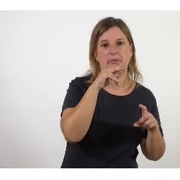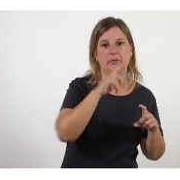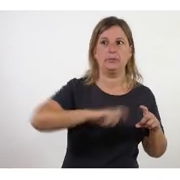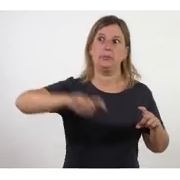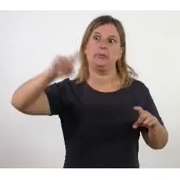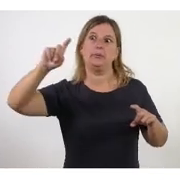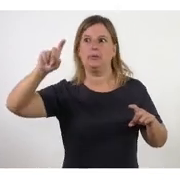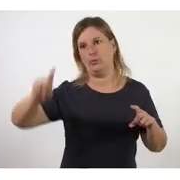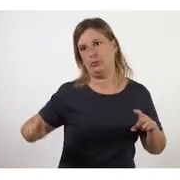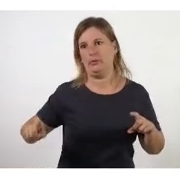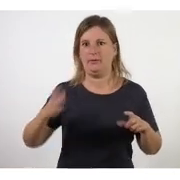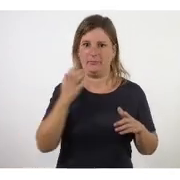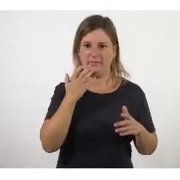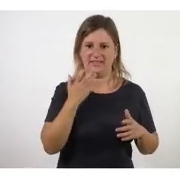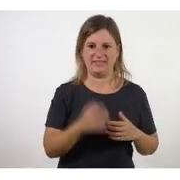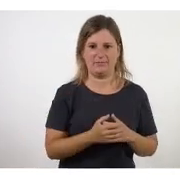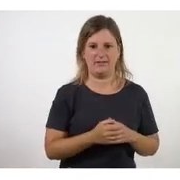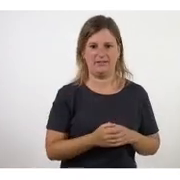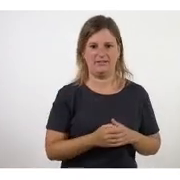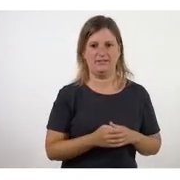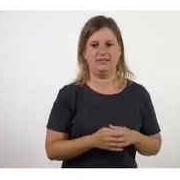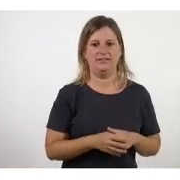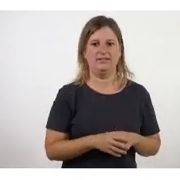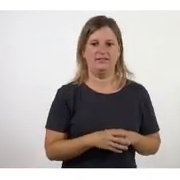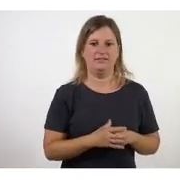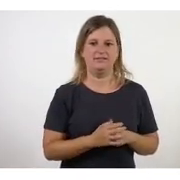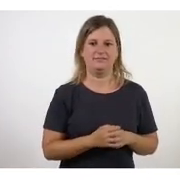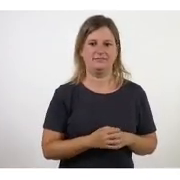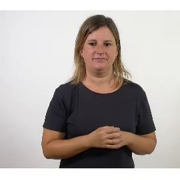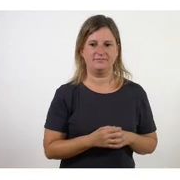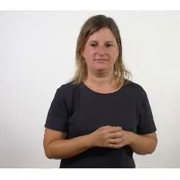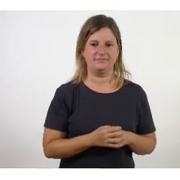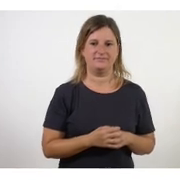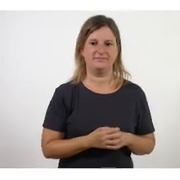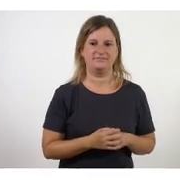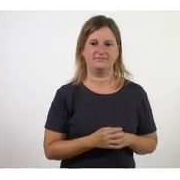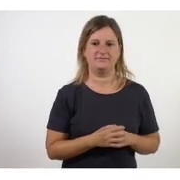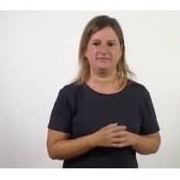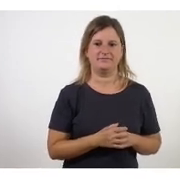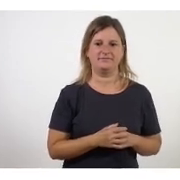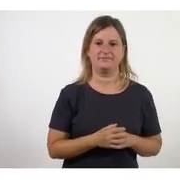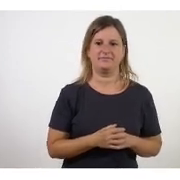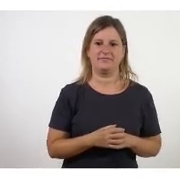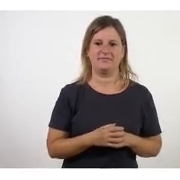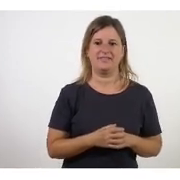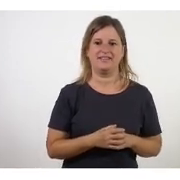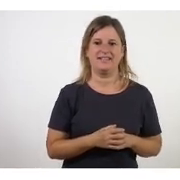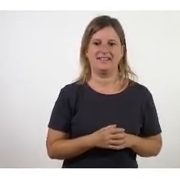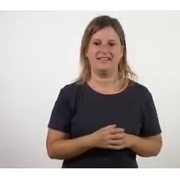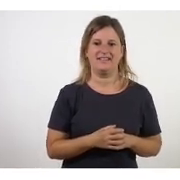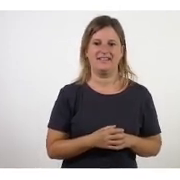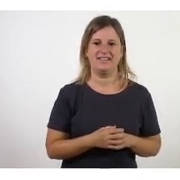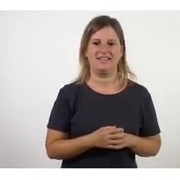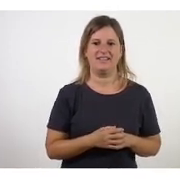acceleres la meitat i tornes a baixar, i és com estar parlant una hora, però vaja, que la resposta curta, sempre per dir, la resposta